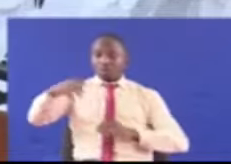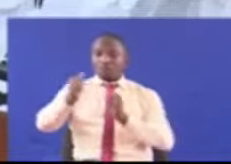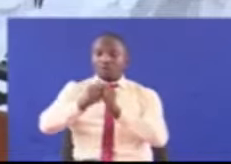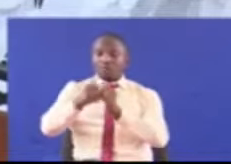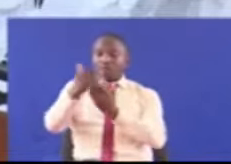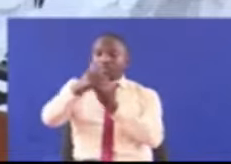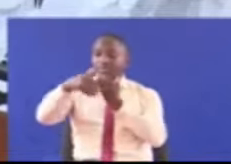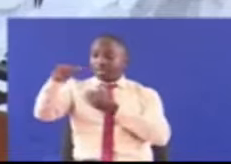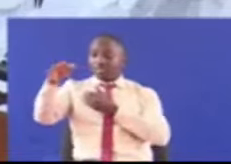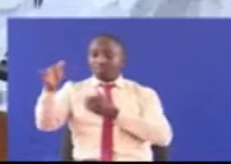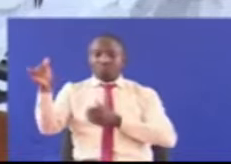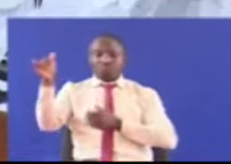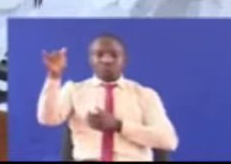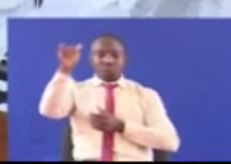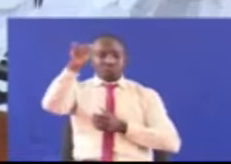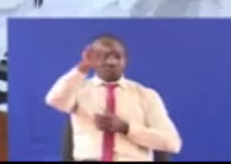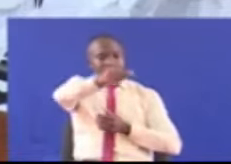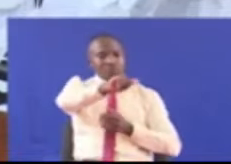Angola.